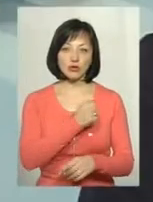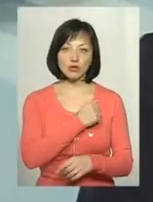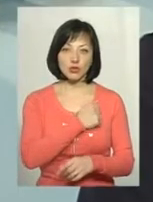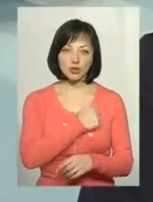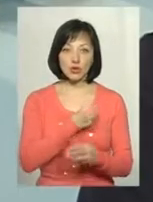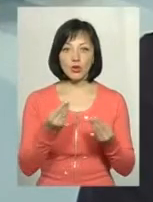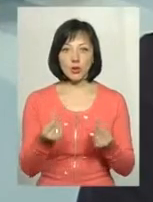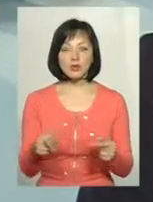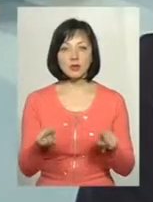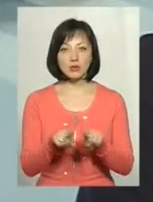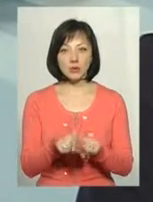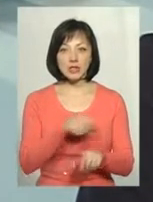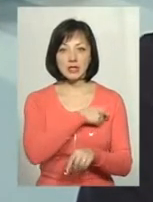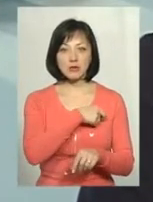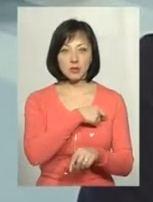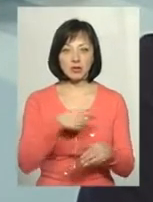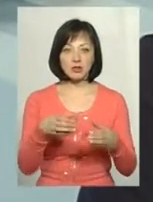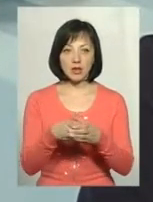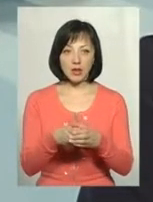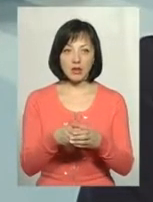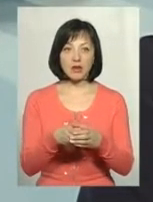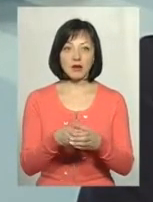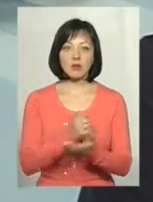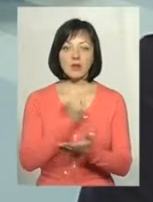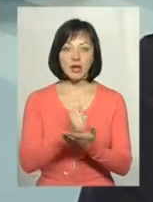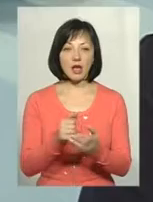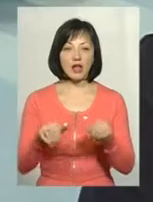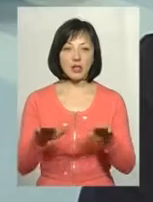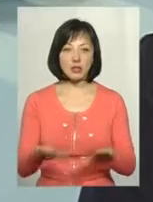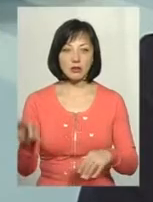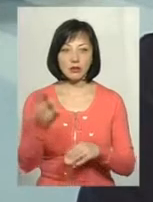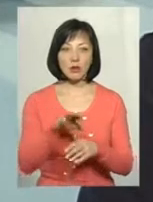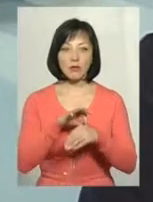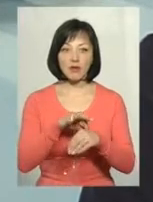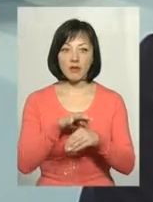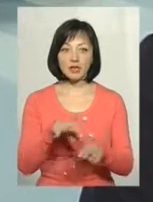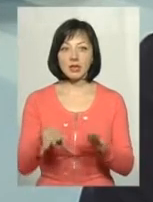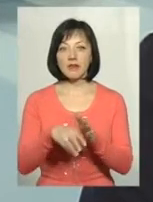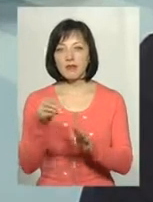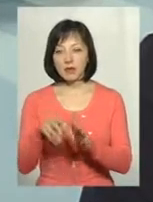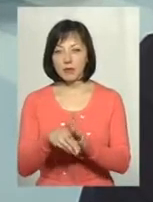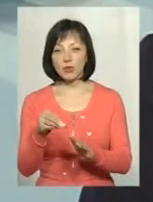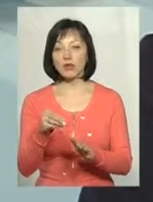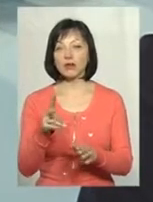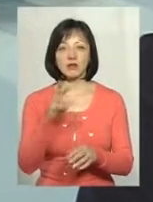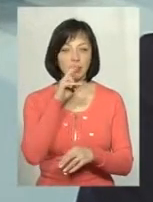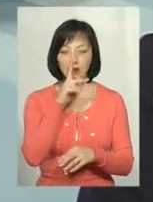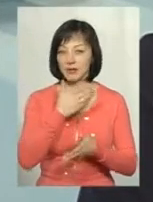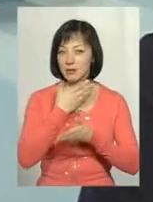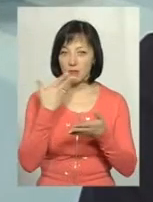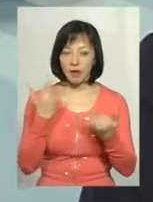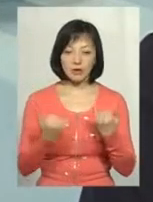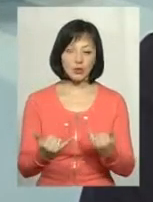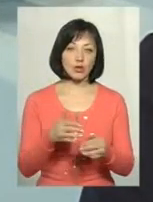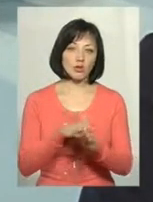кошти, все одно ми з депутатським корпусом, з виконавчим комітетом прийняли рішення про проведення виборів. Ми провели їх, про що не шкодуємо. Сьогодні